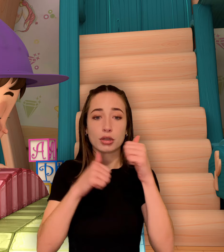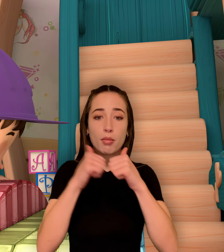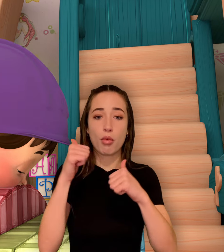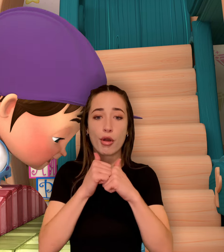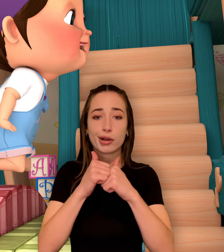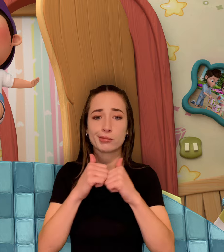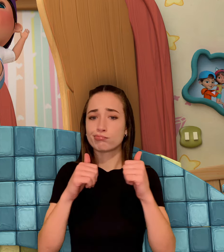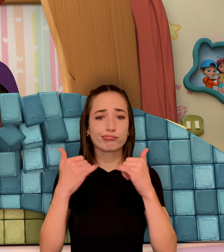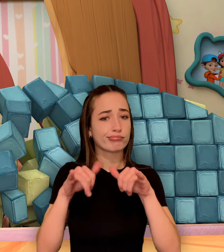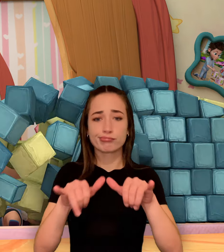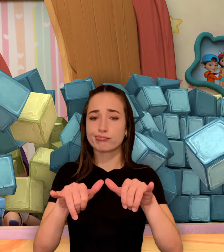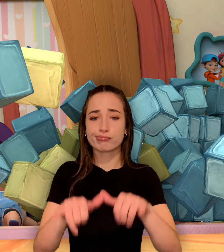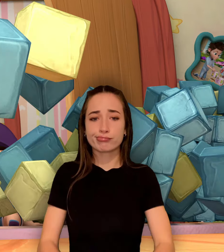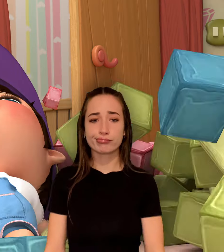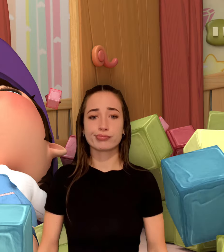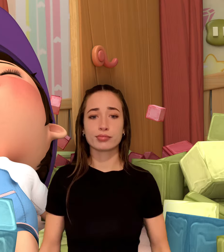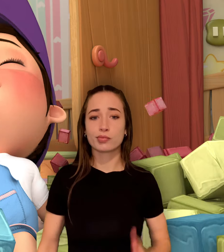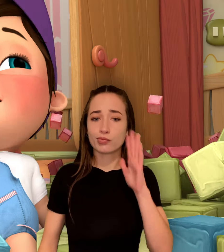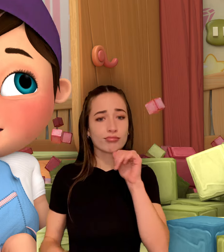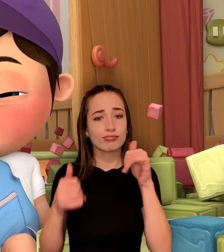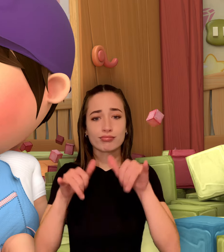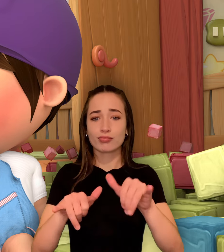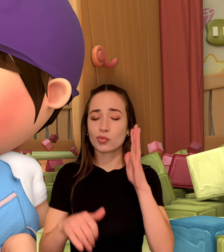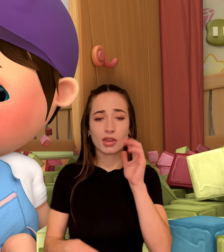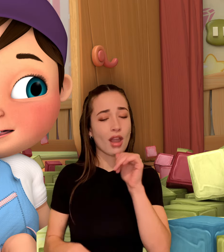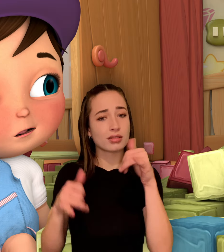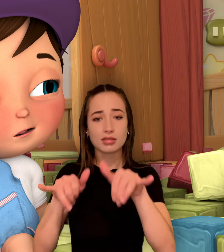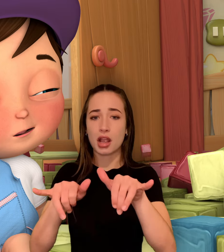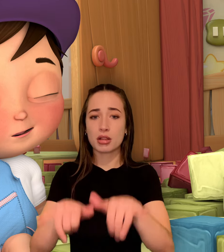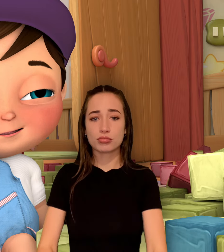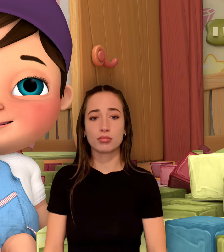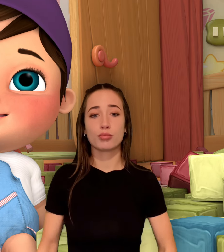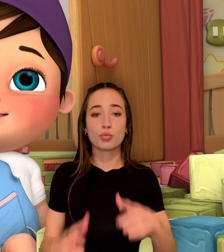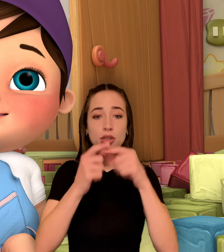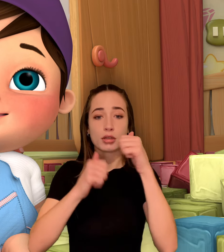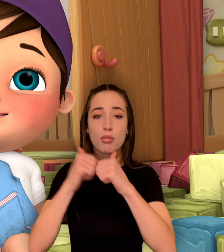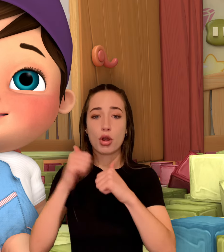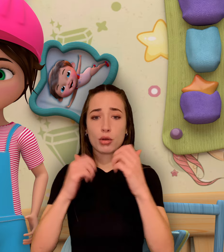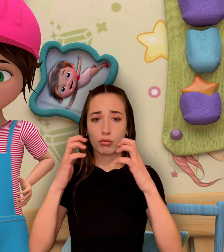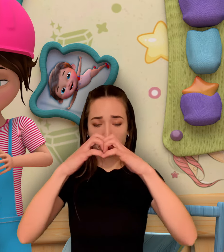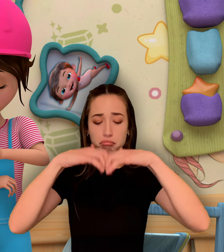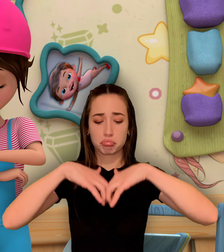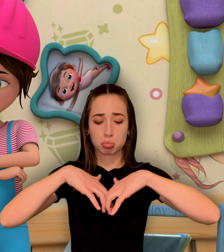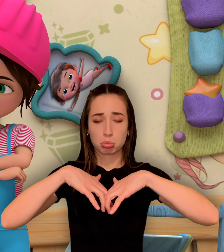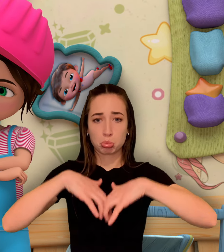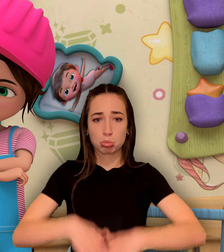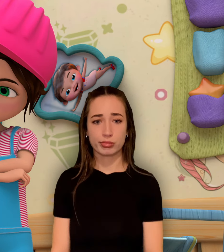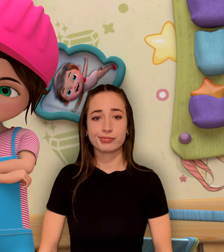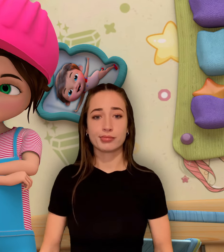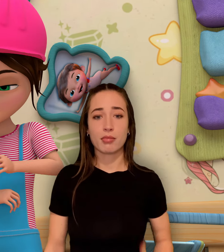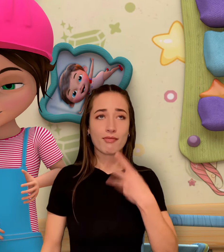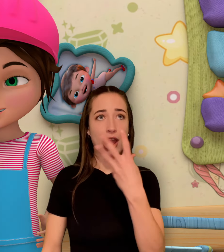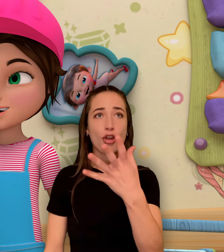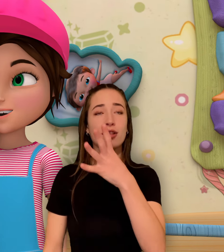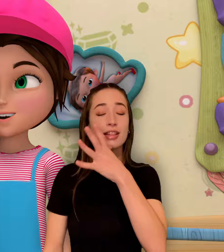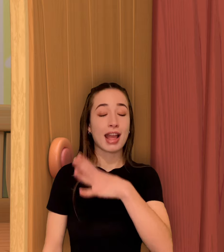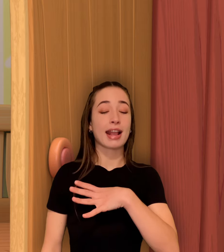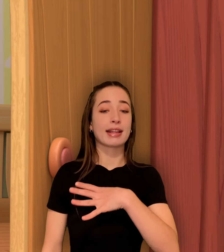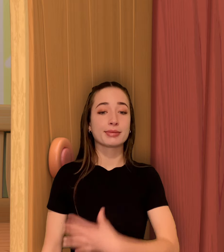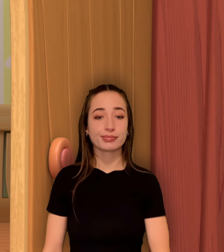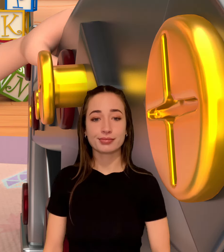ローと石は口はてる口はてる口はてるローと石は口はてるさあ